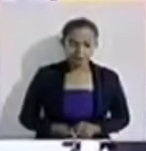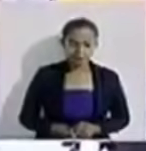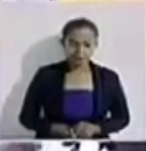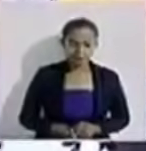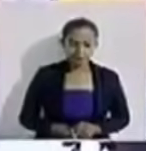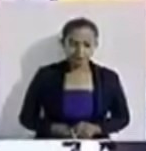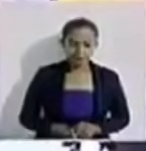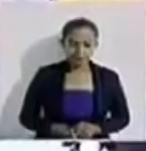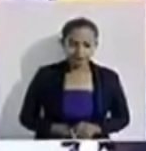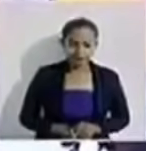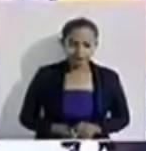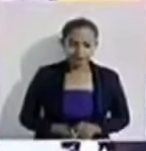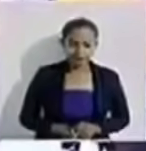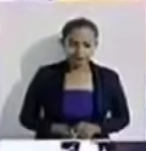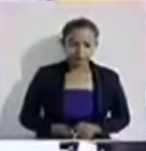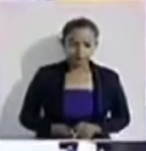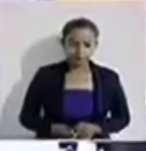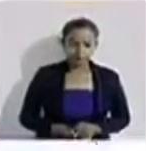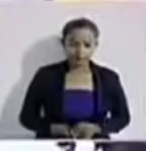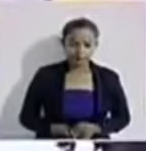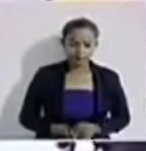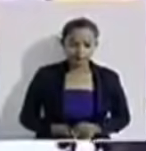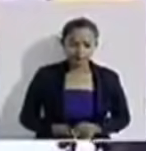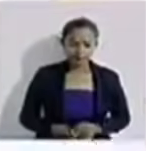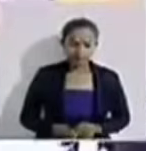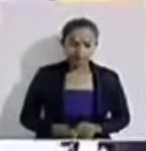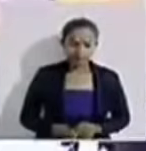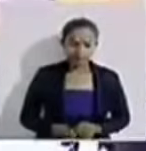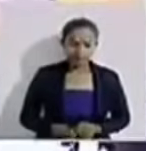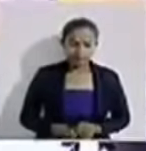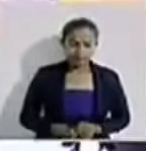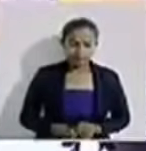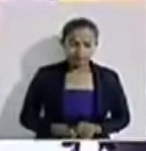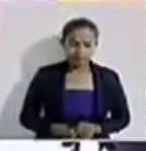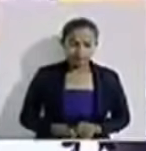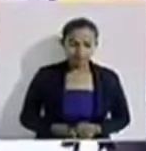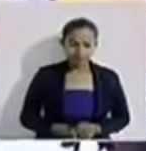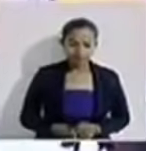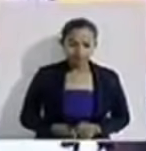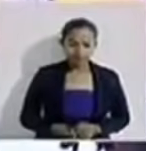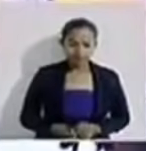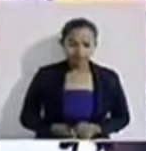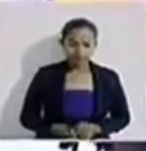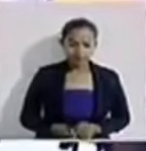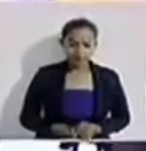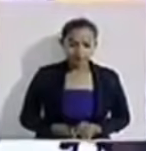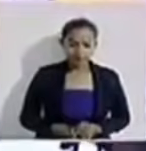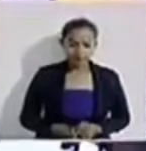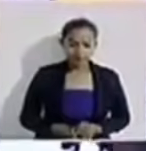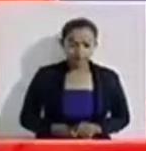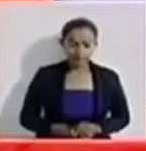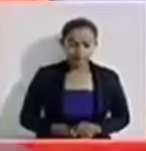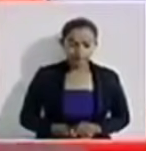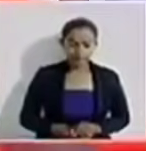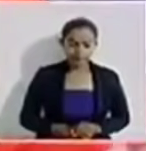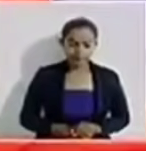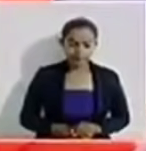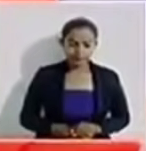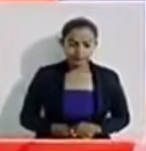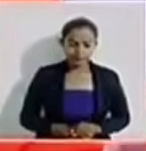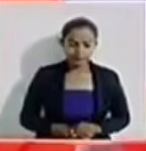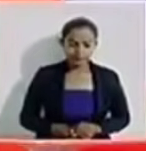කඳු පුජ්‍යවල් පටහැරිලා මිනික් ගජ්ජු මේකට දැම්මා. හැබැයි ඒත් මිනික් ගජ්ජු මේතන තේරුම් පුජ්‍ය මන්තු කරගන්න කොදුයි.